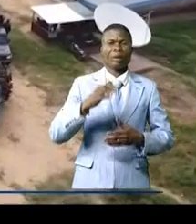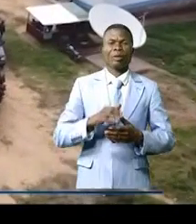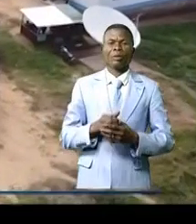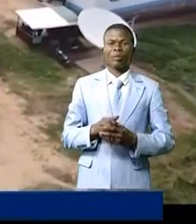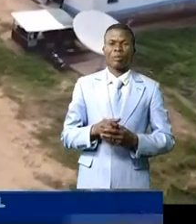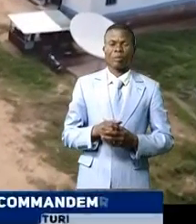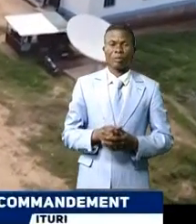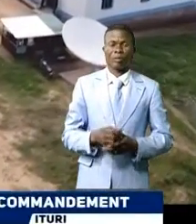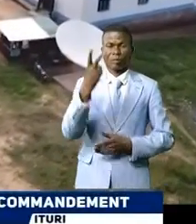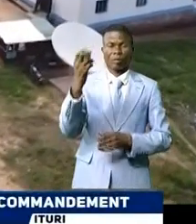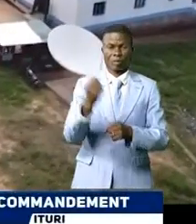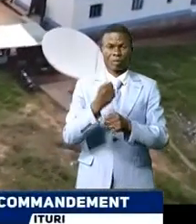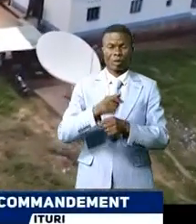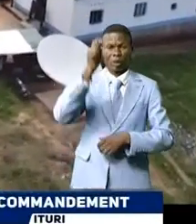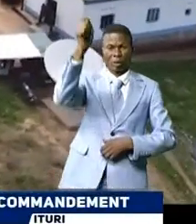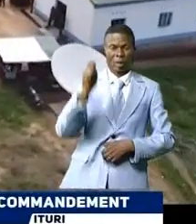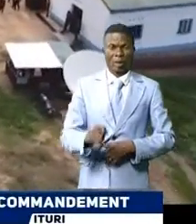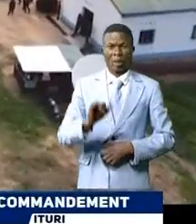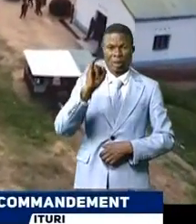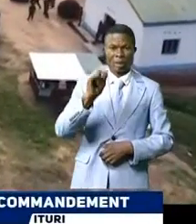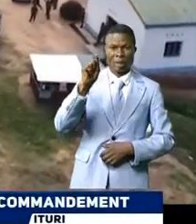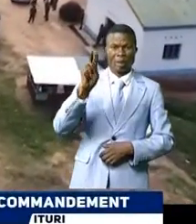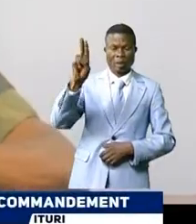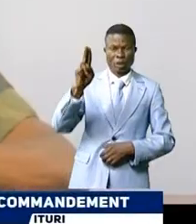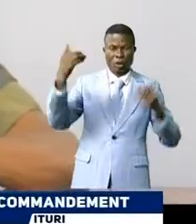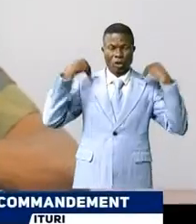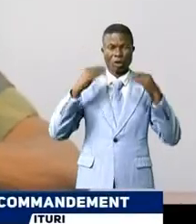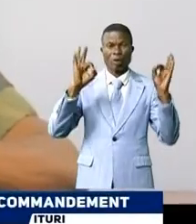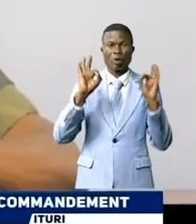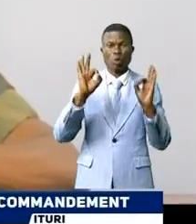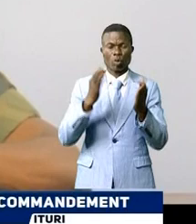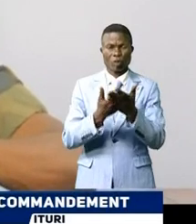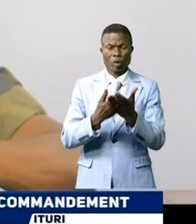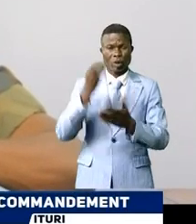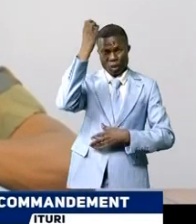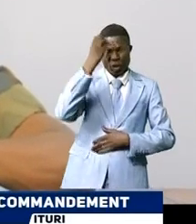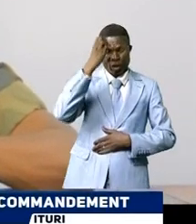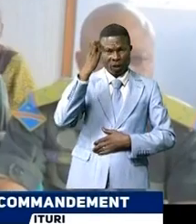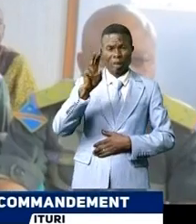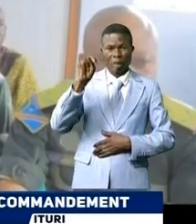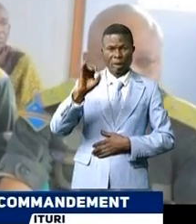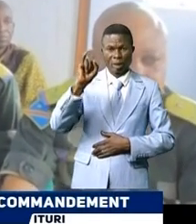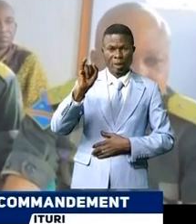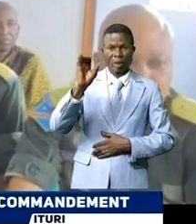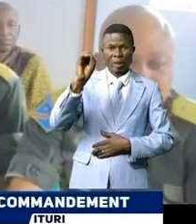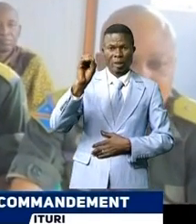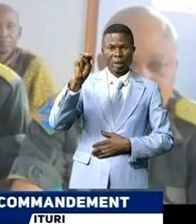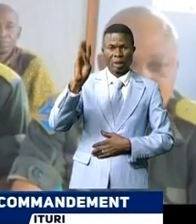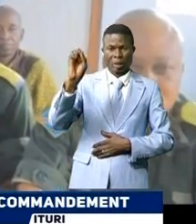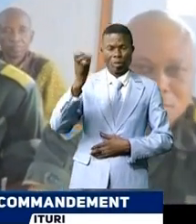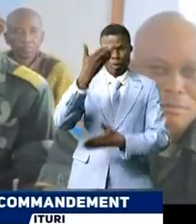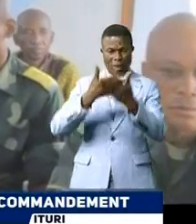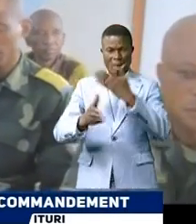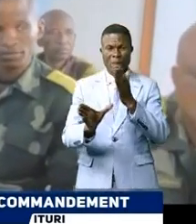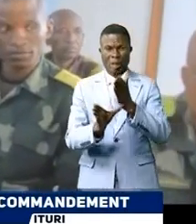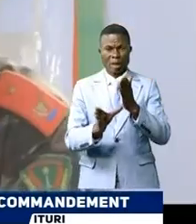secteur opérationnel de l'armée en Ituri a un nouveau commandant. Il s'agit du général Niembo Abdallah qui remplace à titre